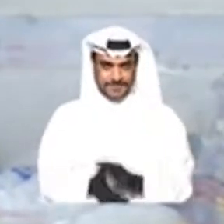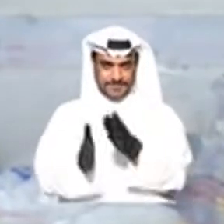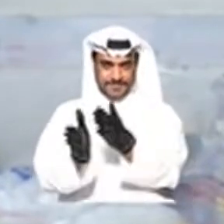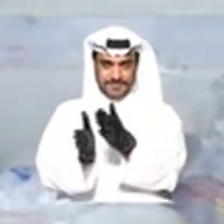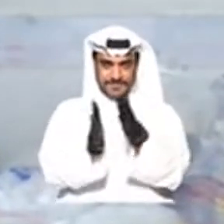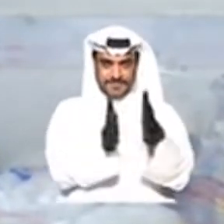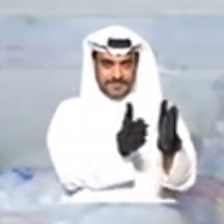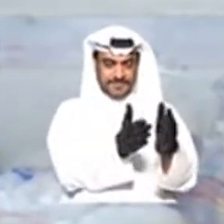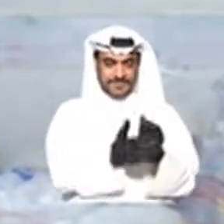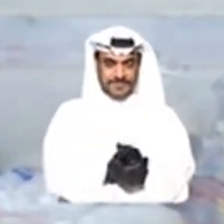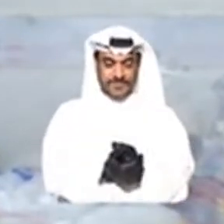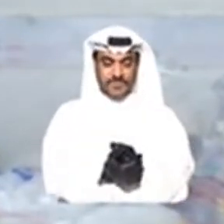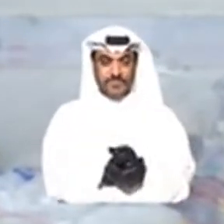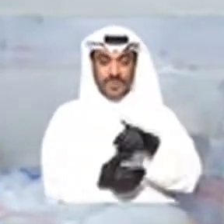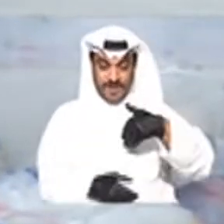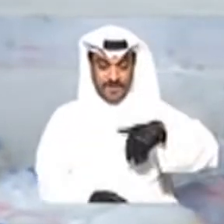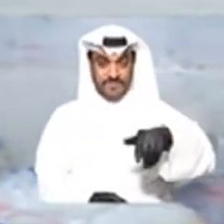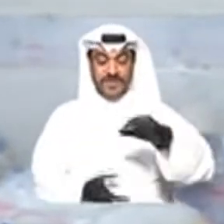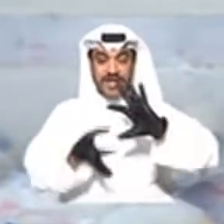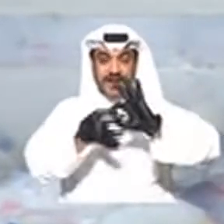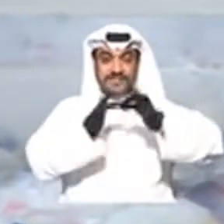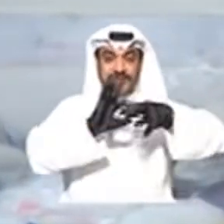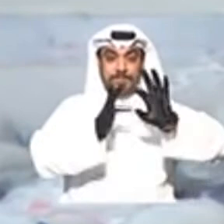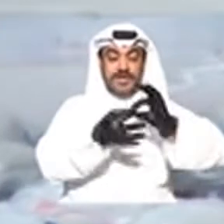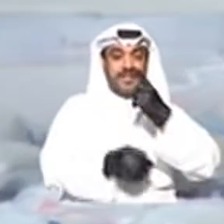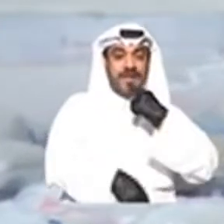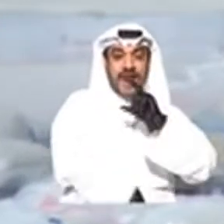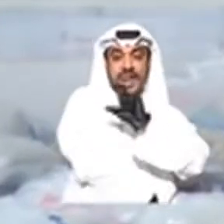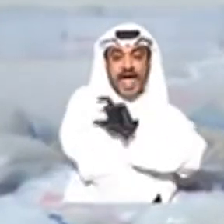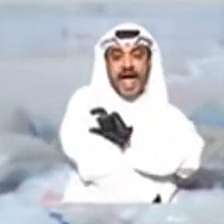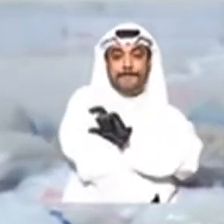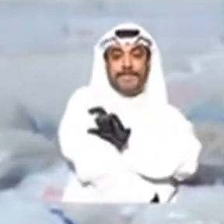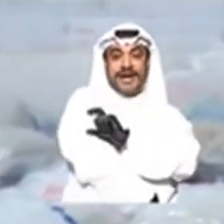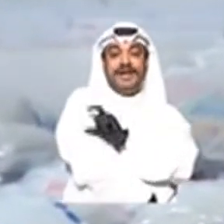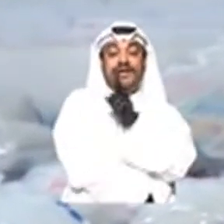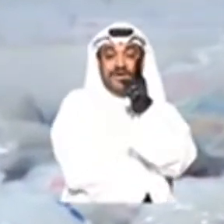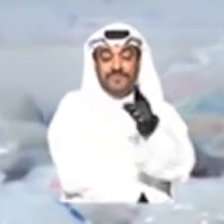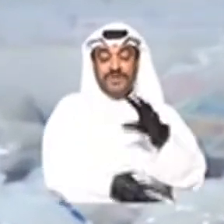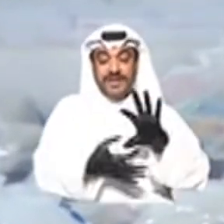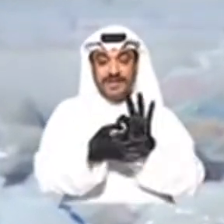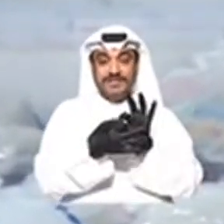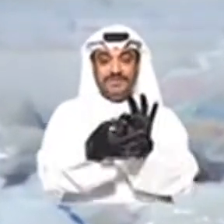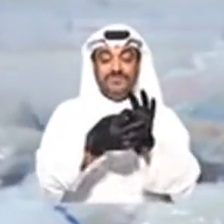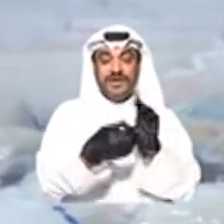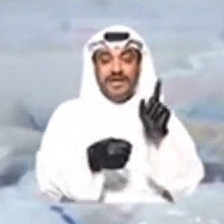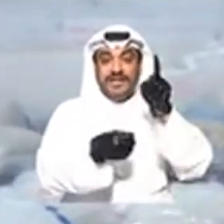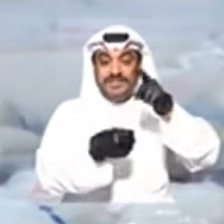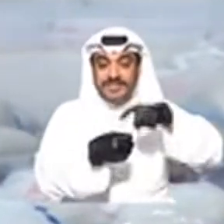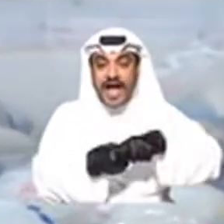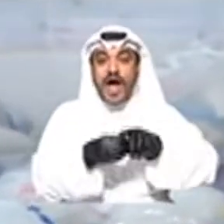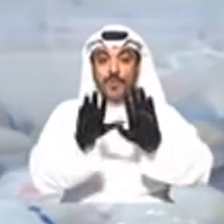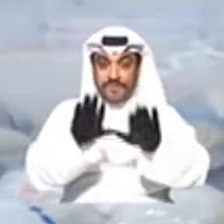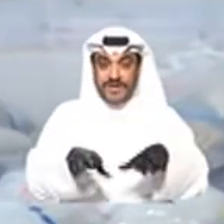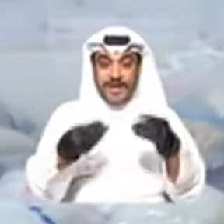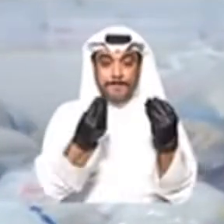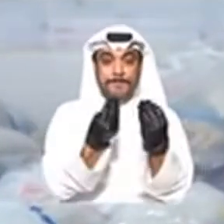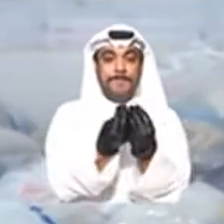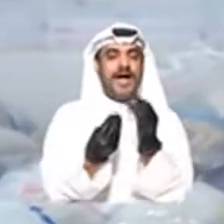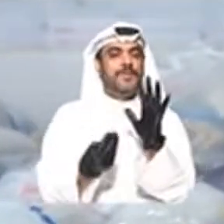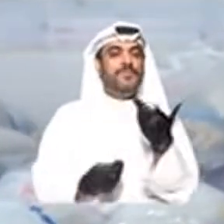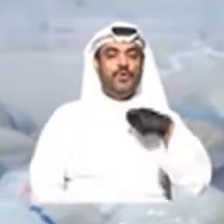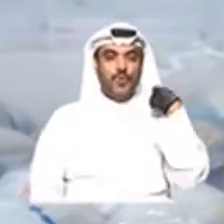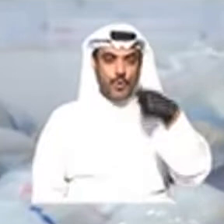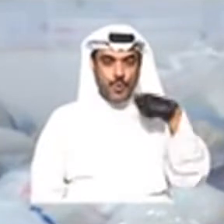دائما جمعية الهلال الأحمر الكويتي هناك تعاون وثيق ما بين الجهات الأخرى الموجودة على الأرض، وخاصة نتحدث عن